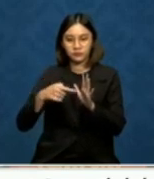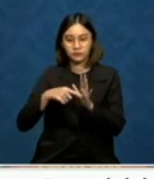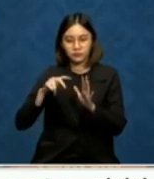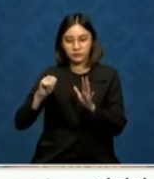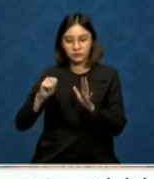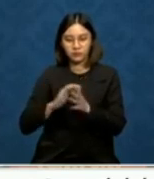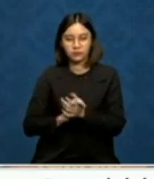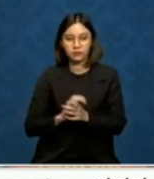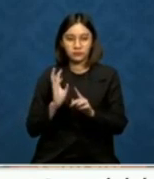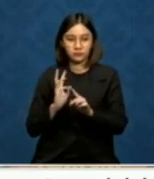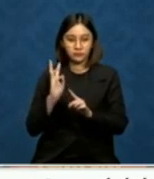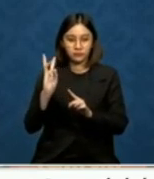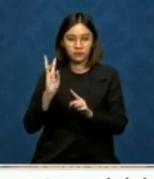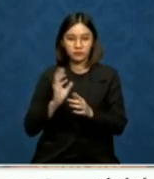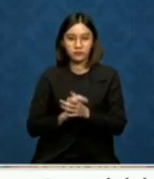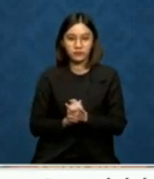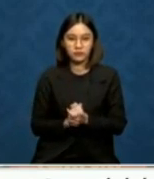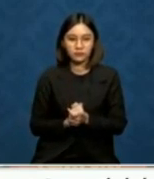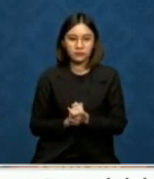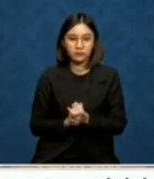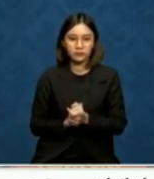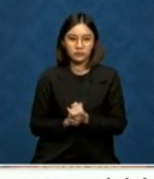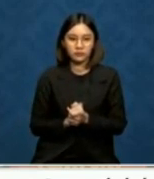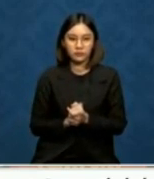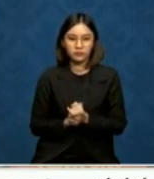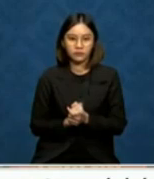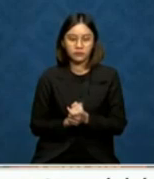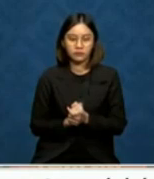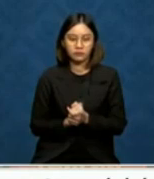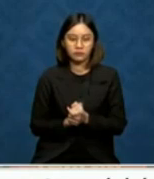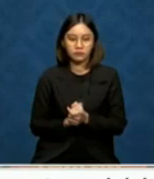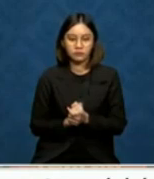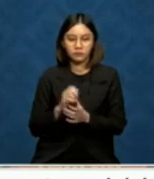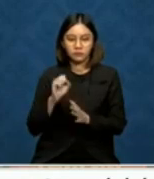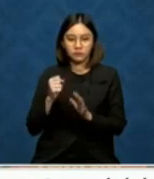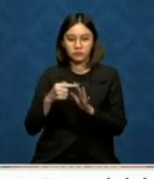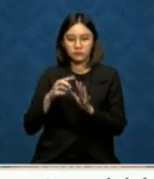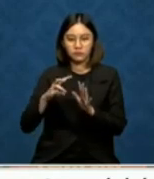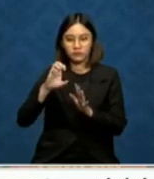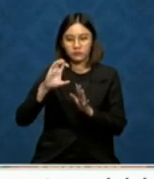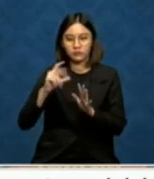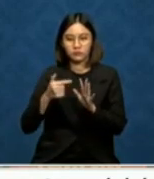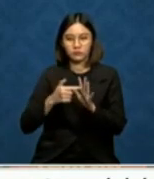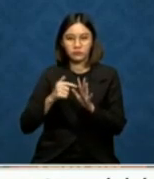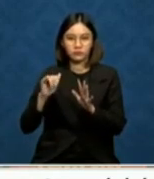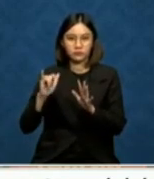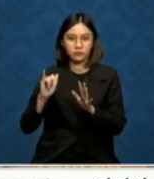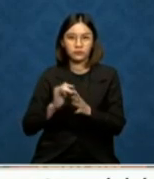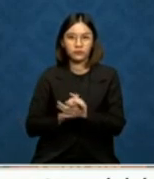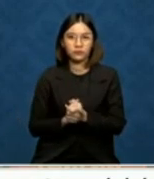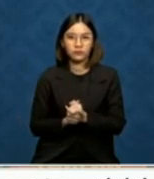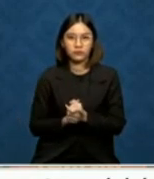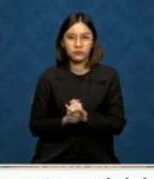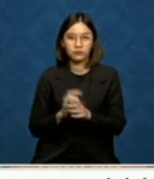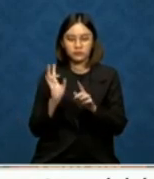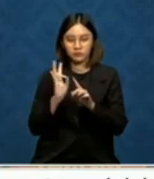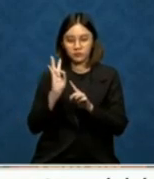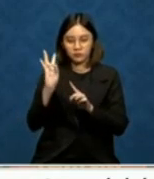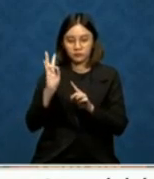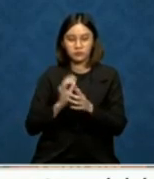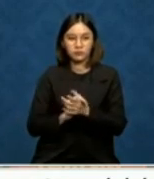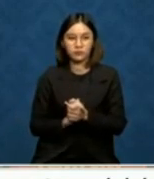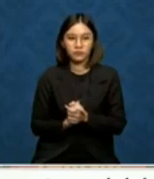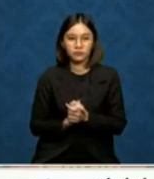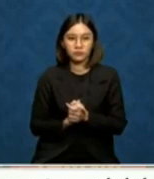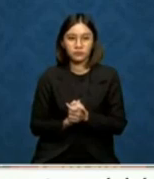ะ6พลตำรวจตีสุวิชาญยานกิตติกุล7